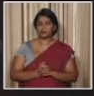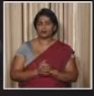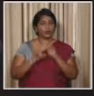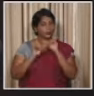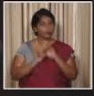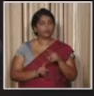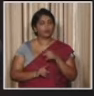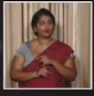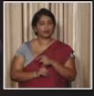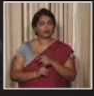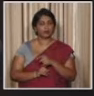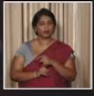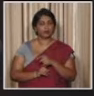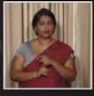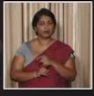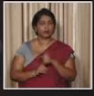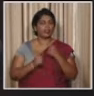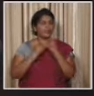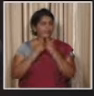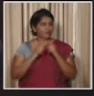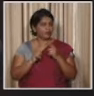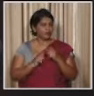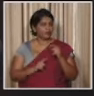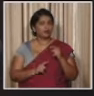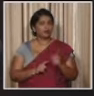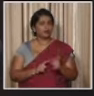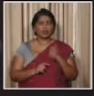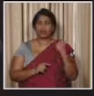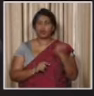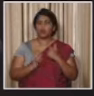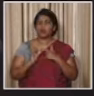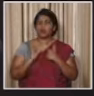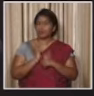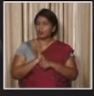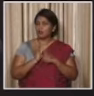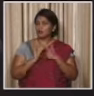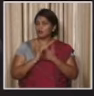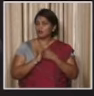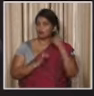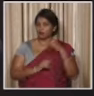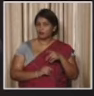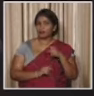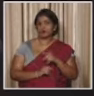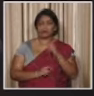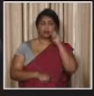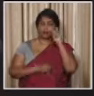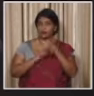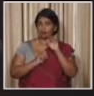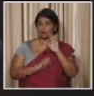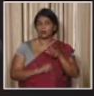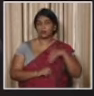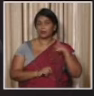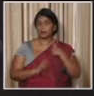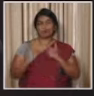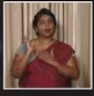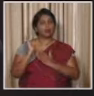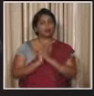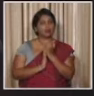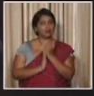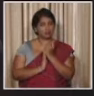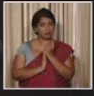එසේම විවිධ නව අනපනත් මගින් මහජනතාවගේ මූලික